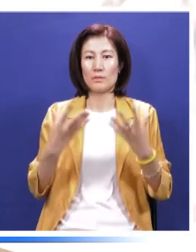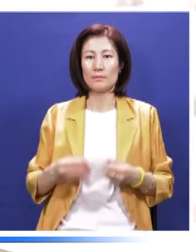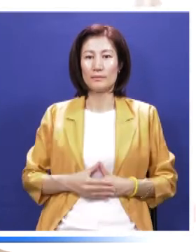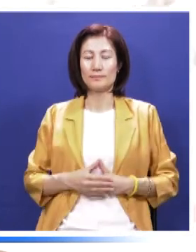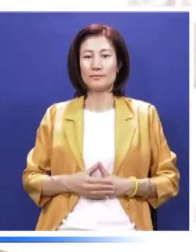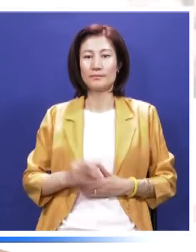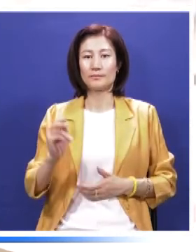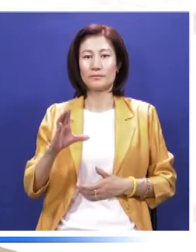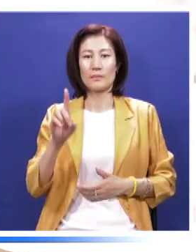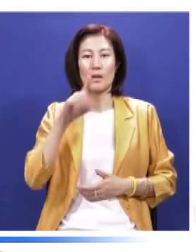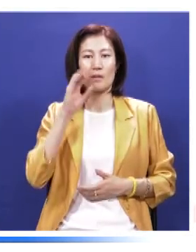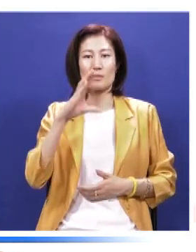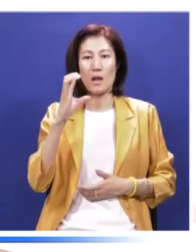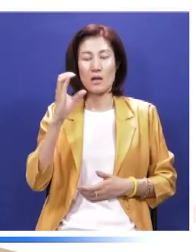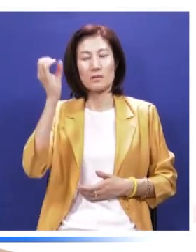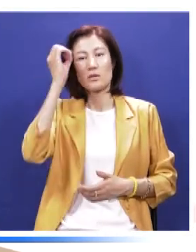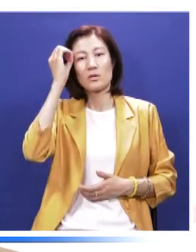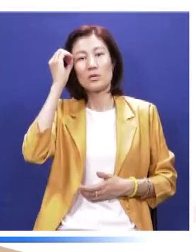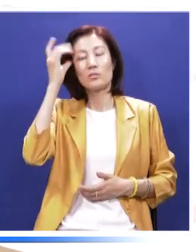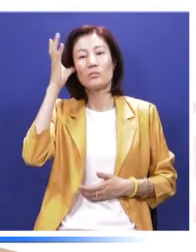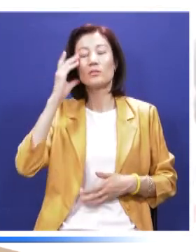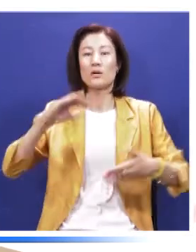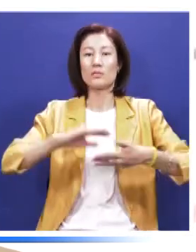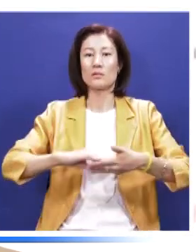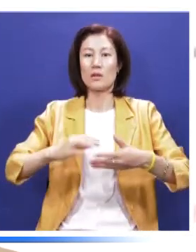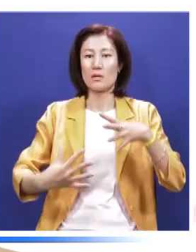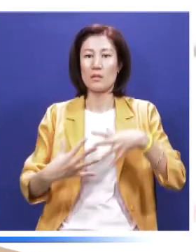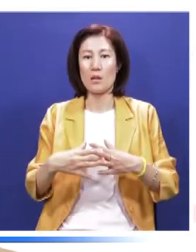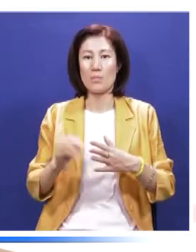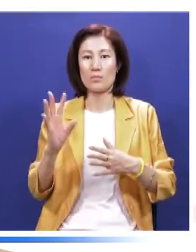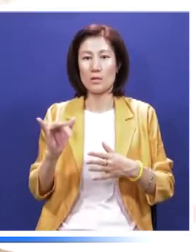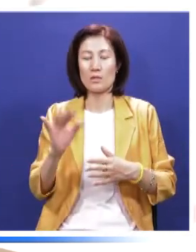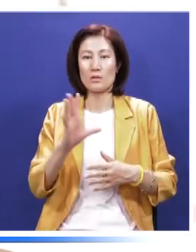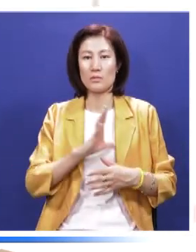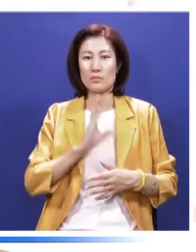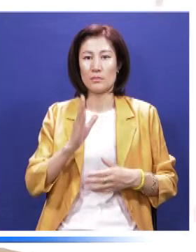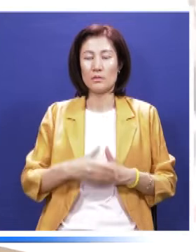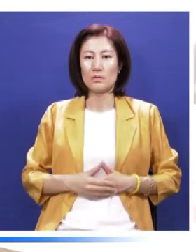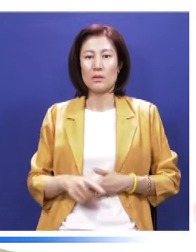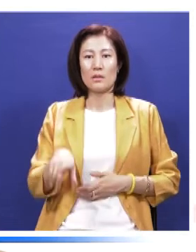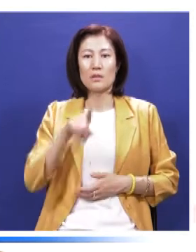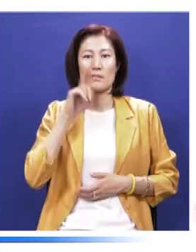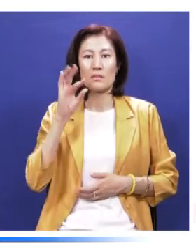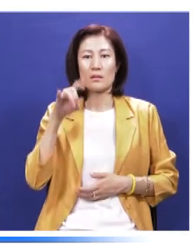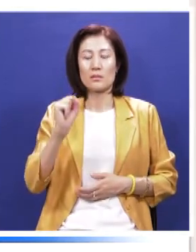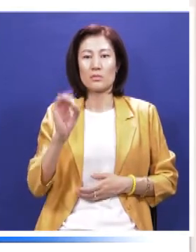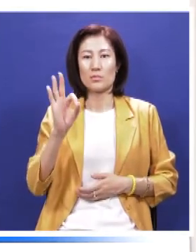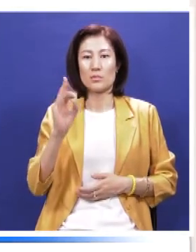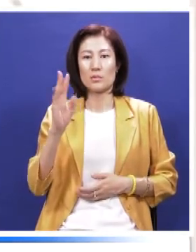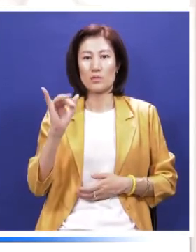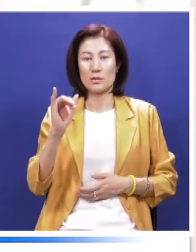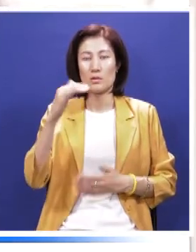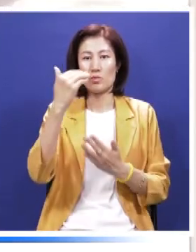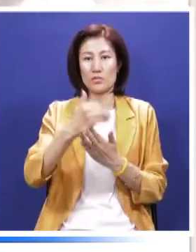көшбасшыларды осы ұйымға тарту, сонымен қатар ауылды аймақтарда орналасқан жастарымызды өрлеу жобасына